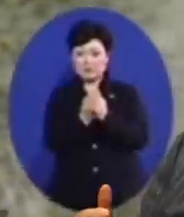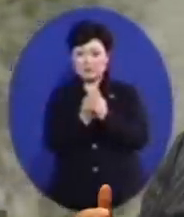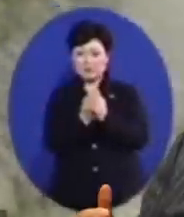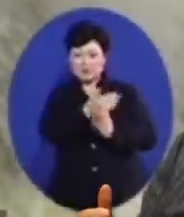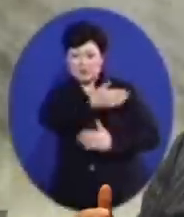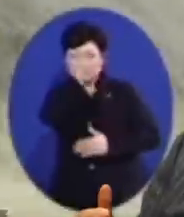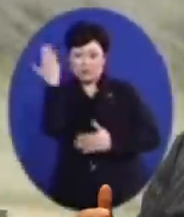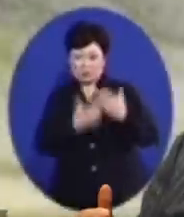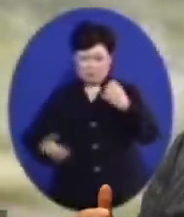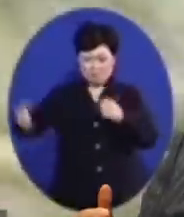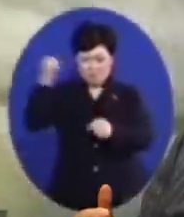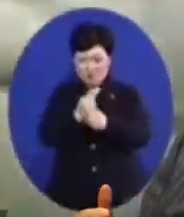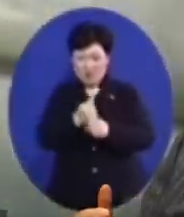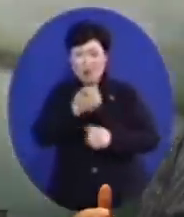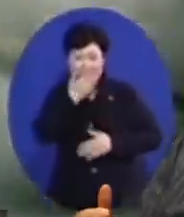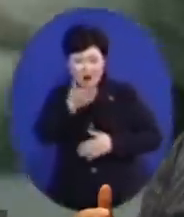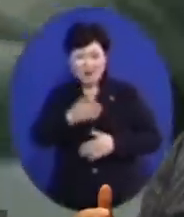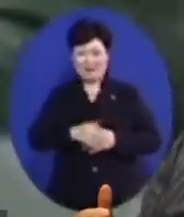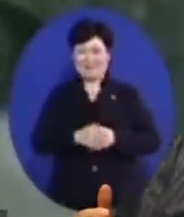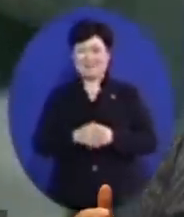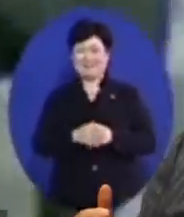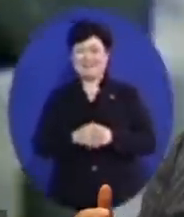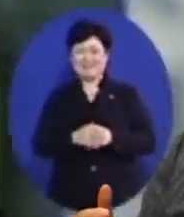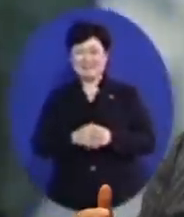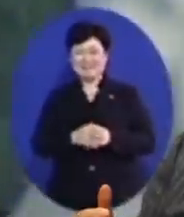청춘을 회춘을 해요.